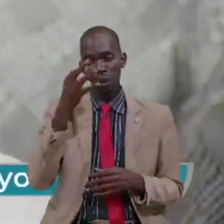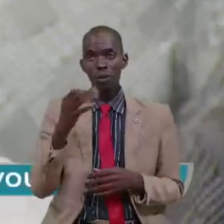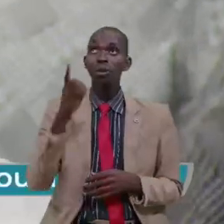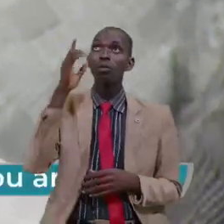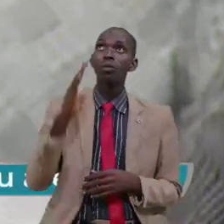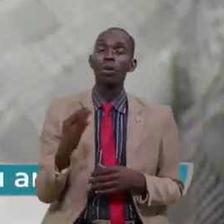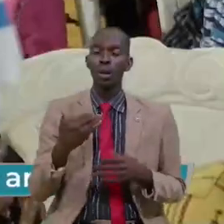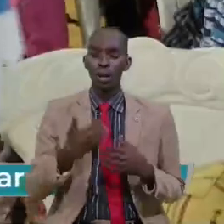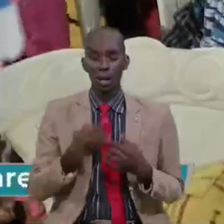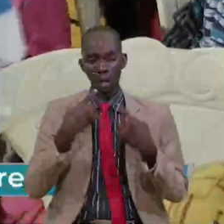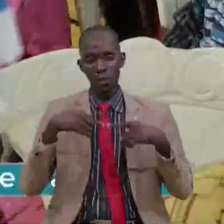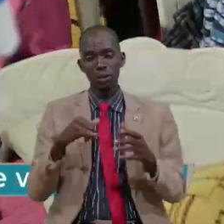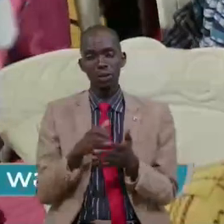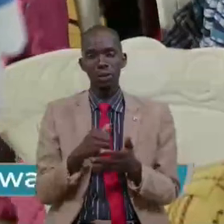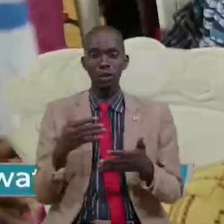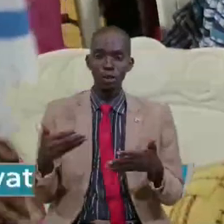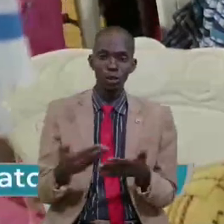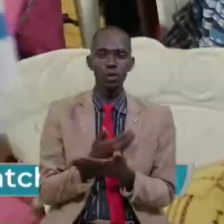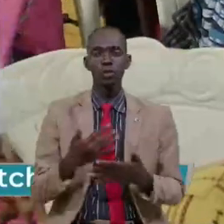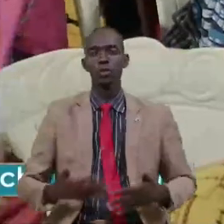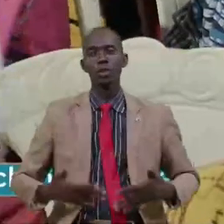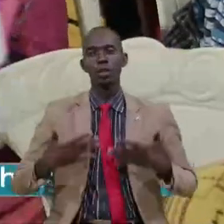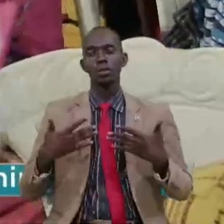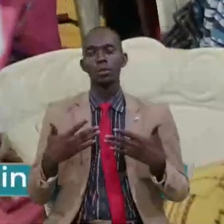Et l'homme de Dieu l'a déjà dit.